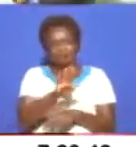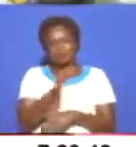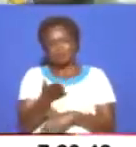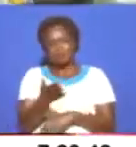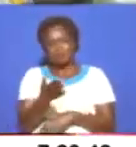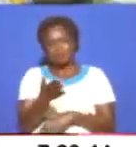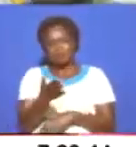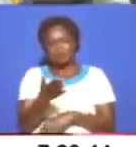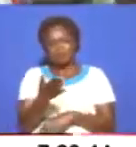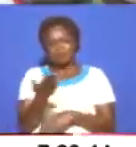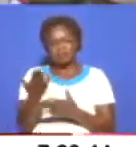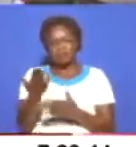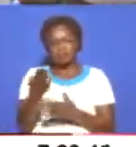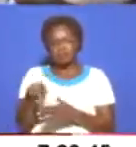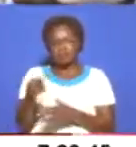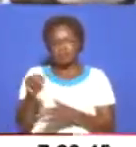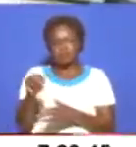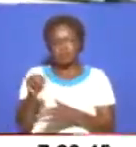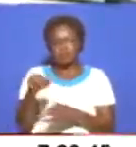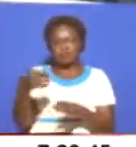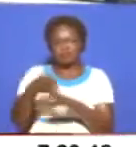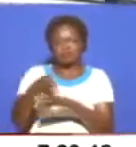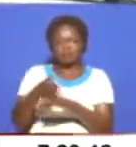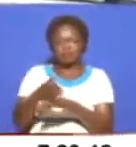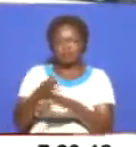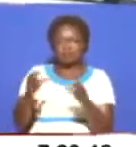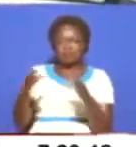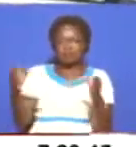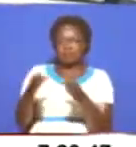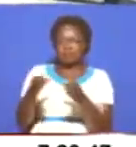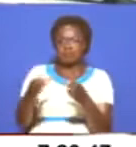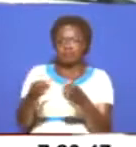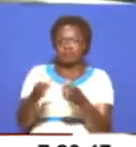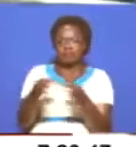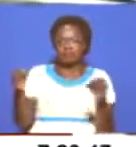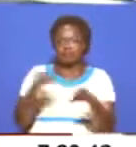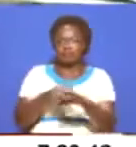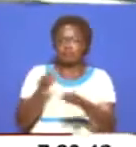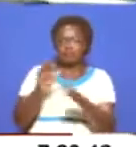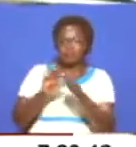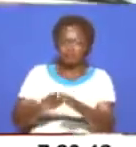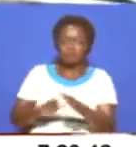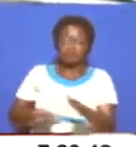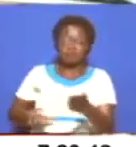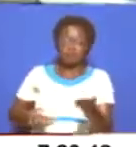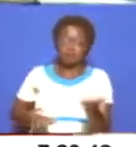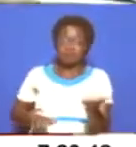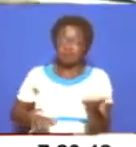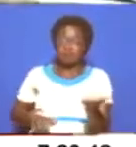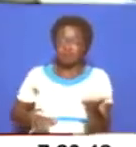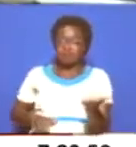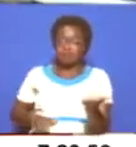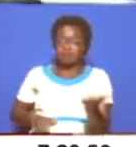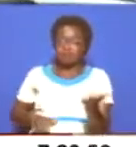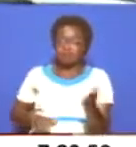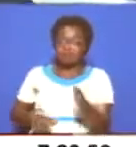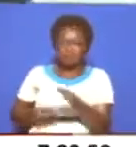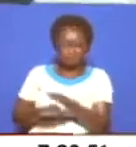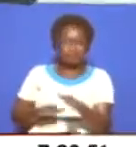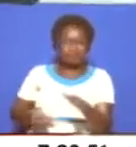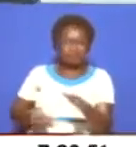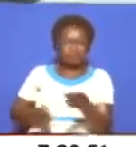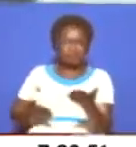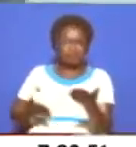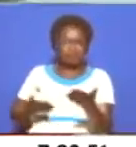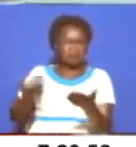mkuu ameiadaa jamii hiyo kwa muda mrefu. Mbona yeye anaweka jam kule? Anaweka traffic jam.